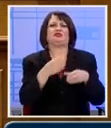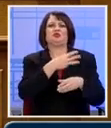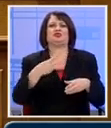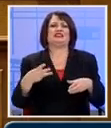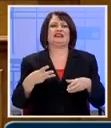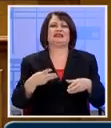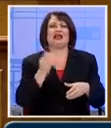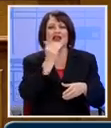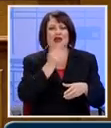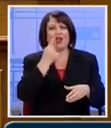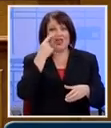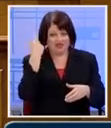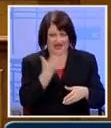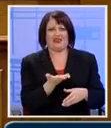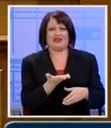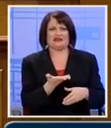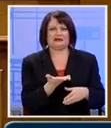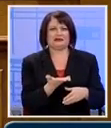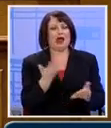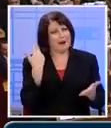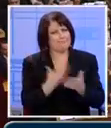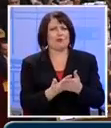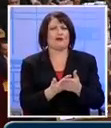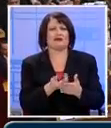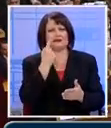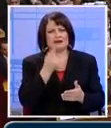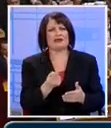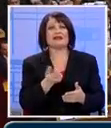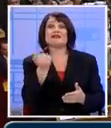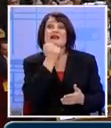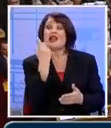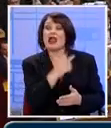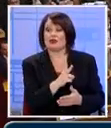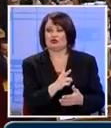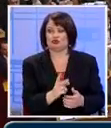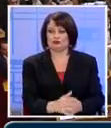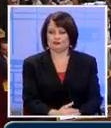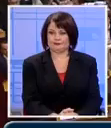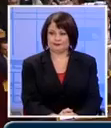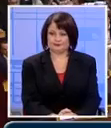Και όπως σύντομα θα διαπιστώσετε, αυτό θα αποδειχθεί και το μεγαλύτερό σας λάθος.